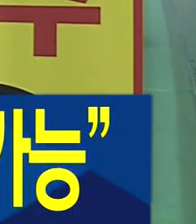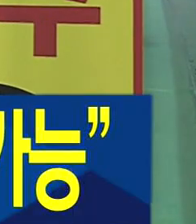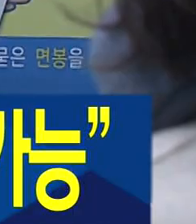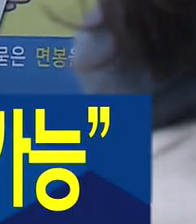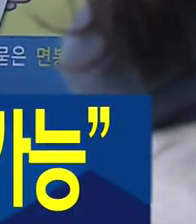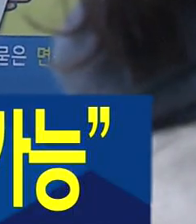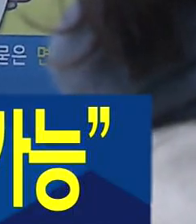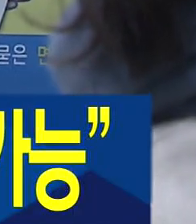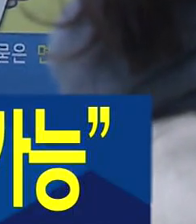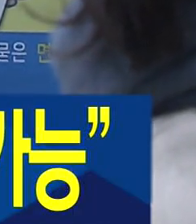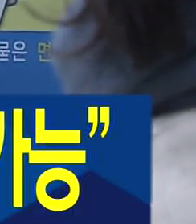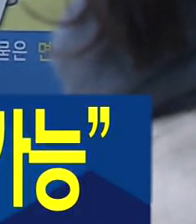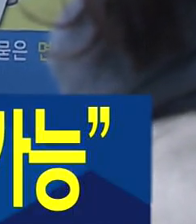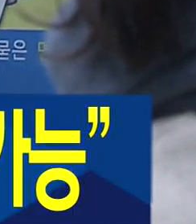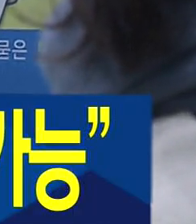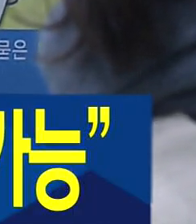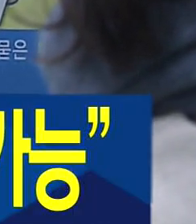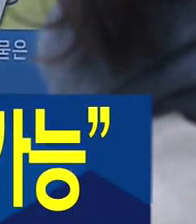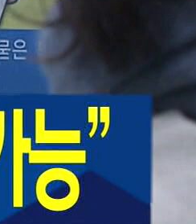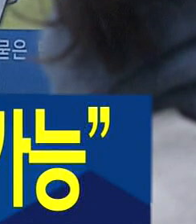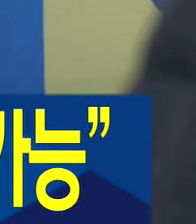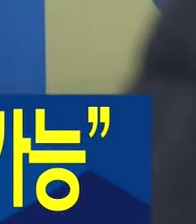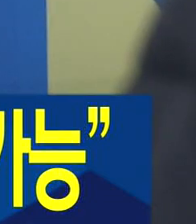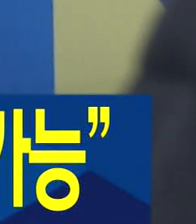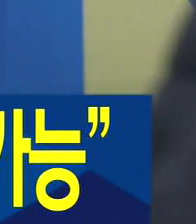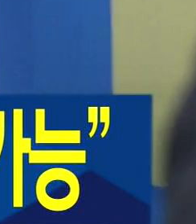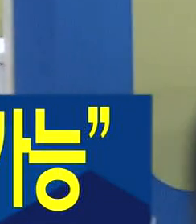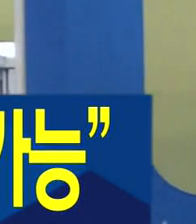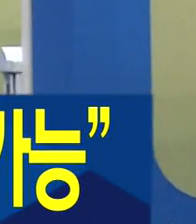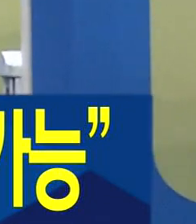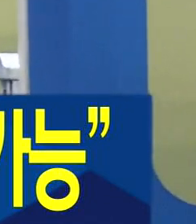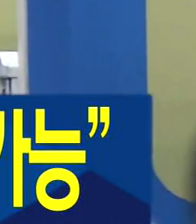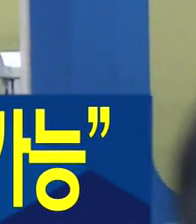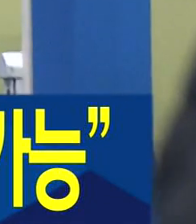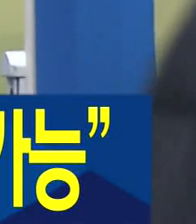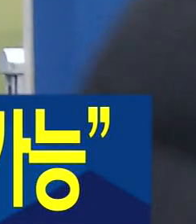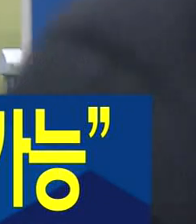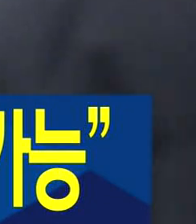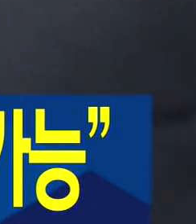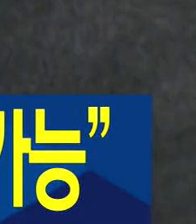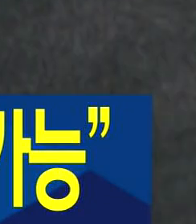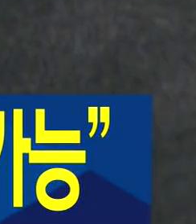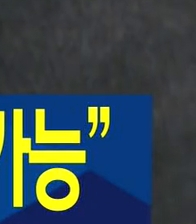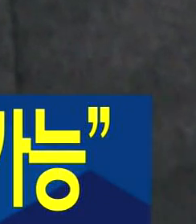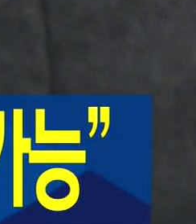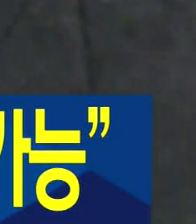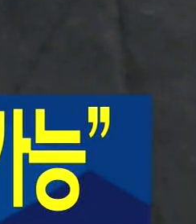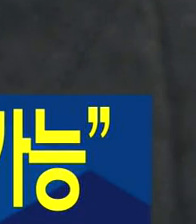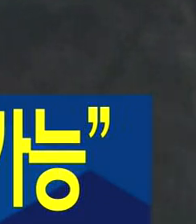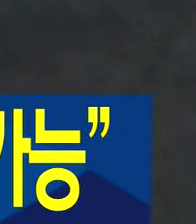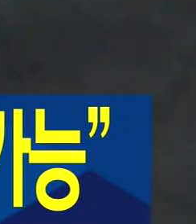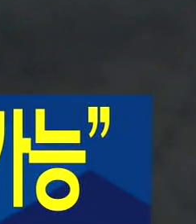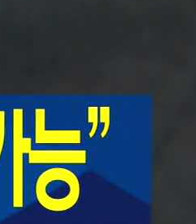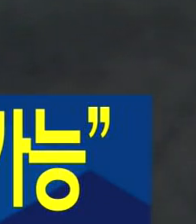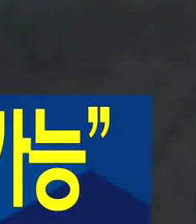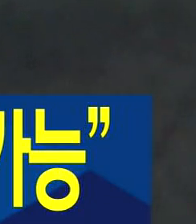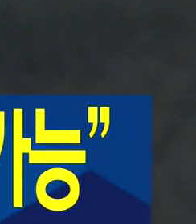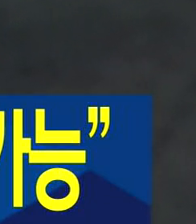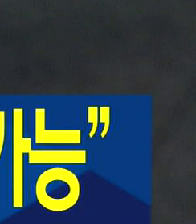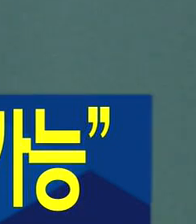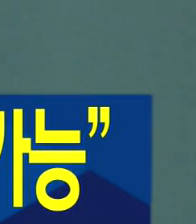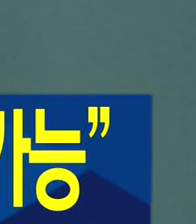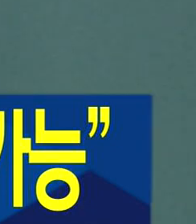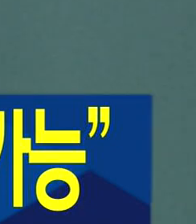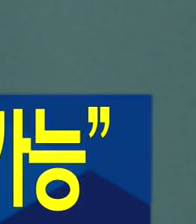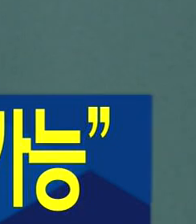확산세가 지속하면서 전북 지역 하루 검사자 수가 3만 명에 육박합니다. 전라북도 방역당국은 일반인에게 진행되는 자가진단